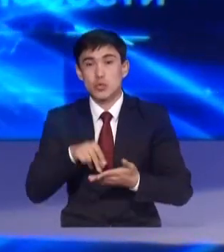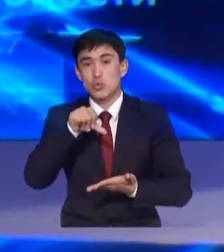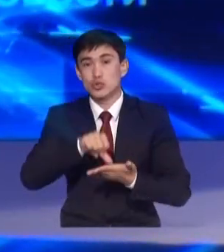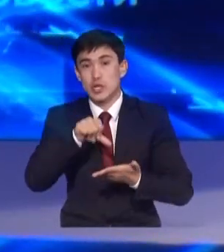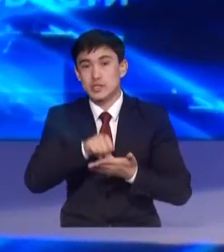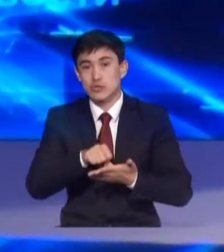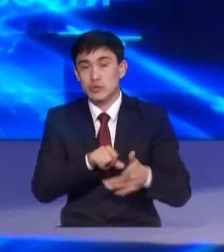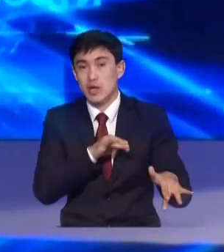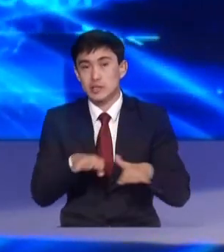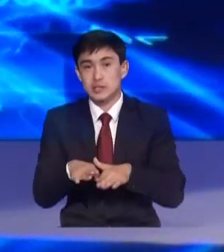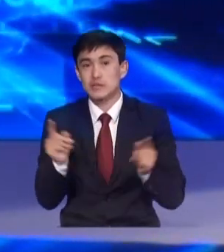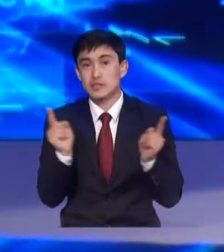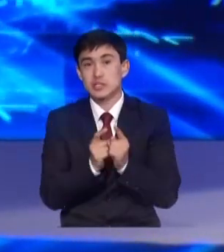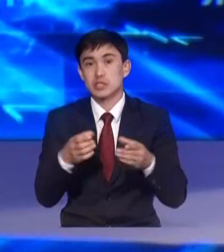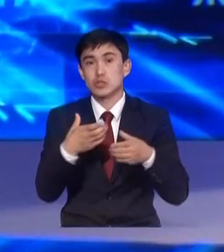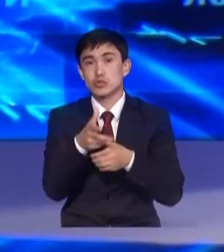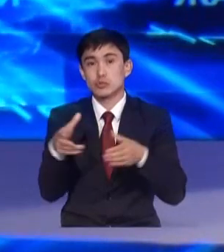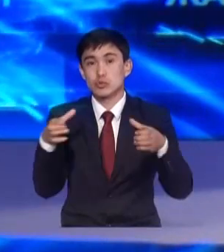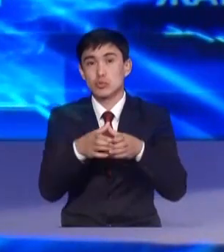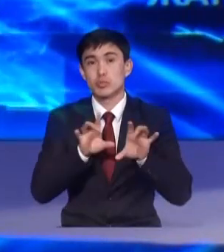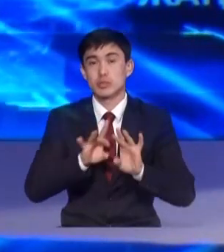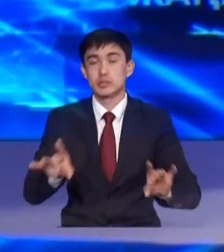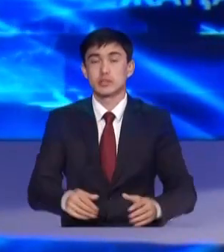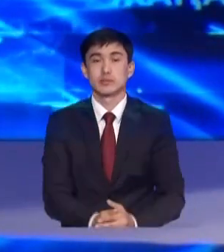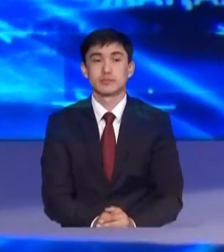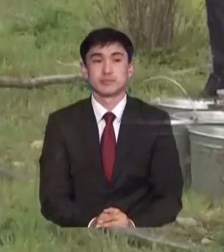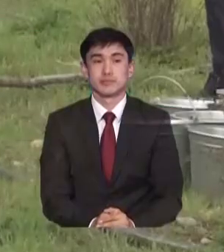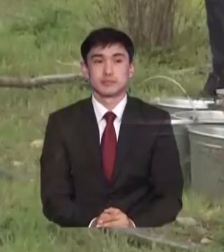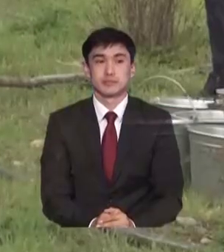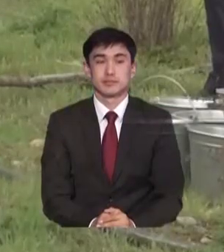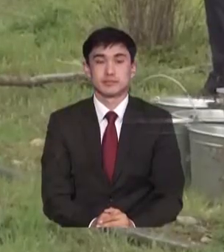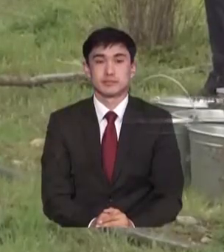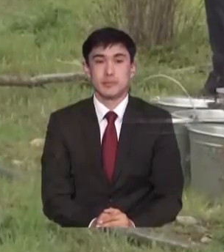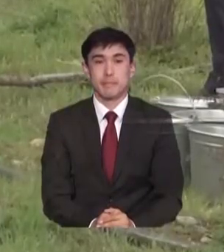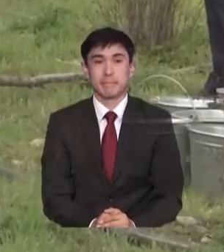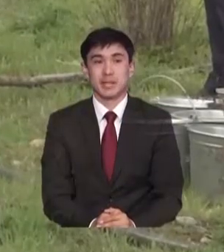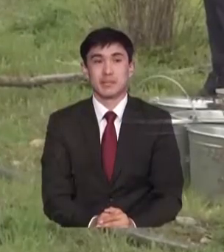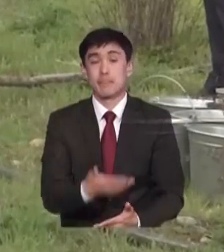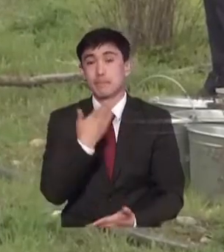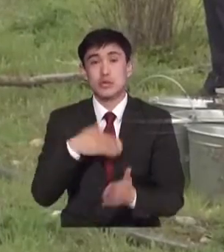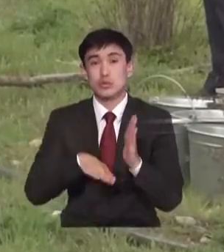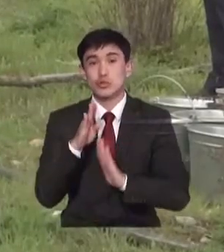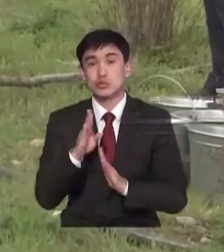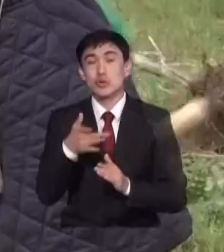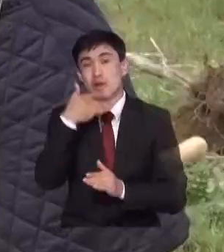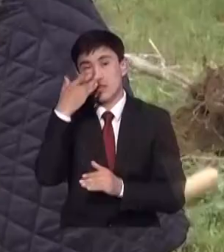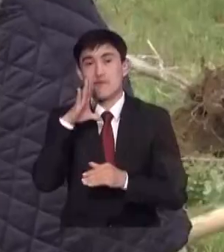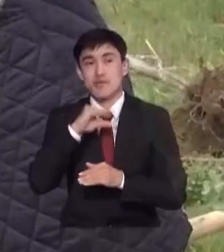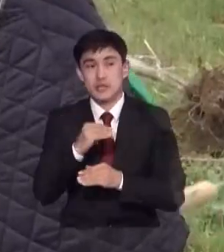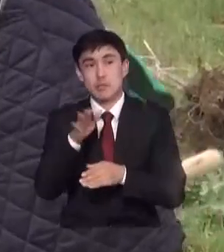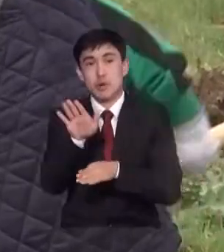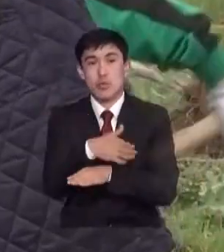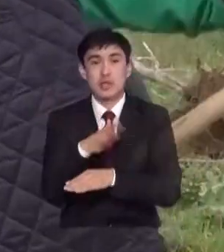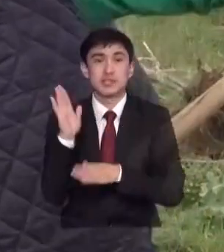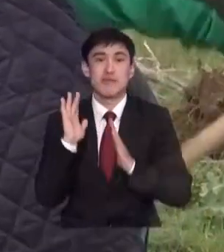которые приняли участие в акции, встретилась наша съемочная группа. Нет ничего лучше, чем летним вечером прогуляться вдоль